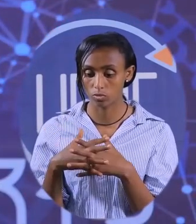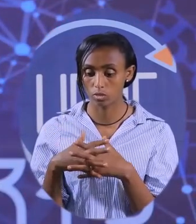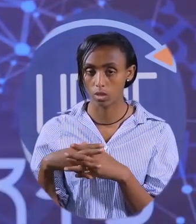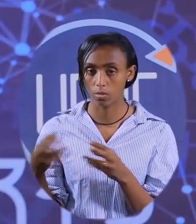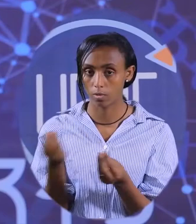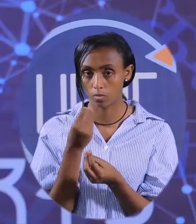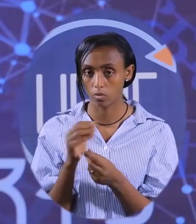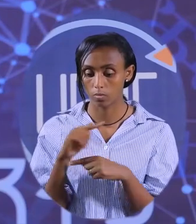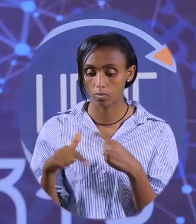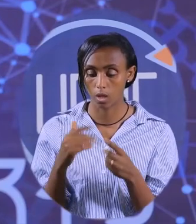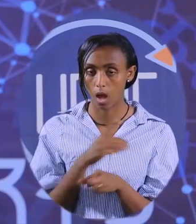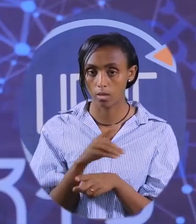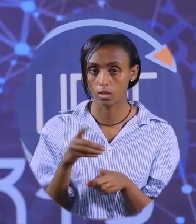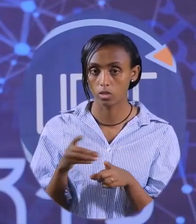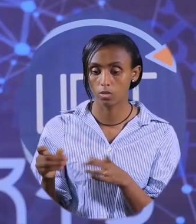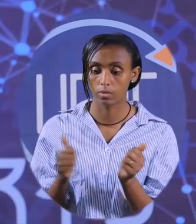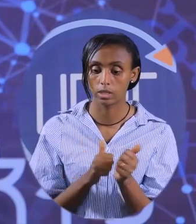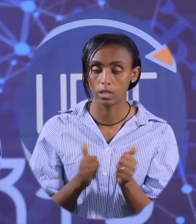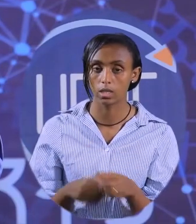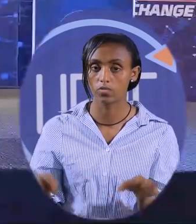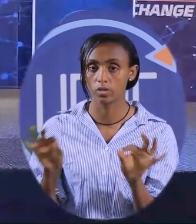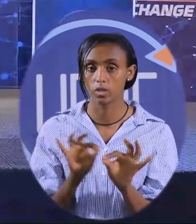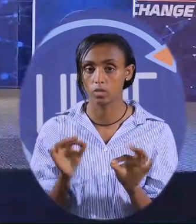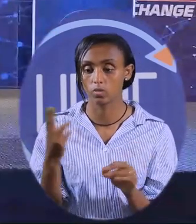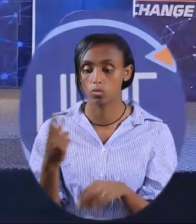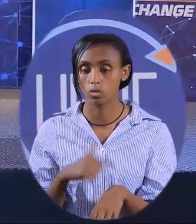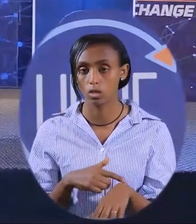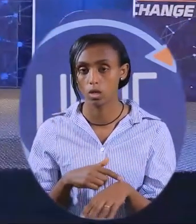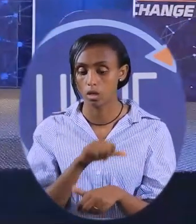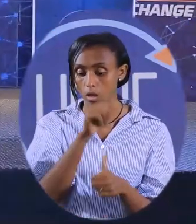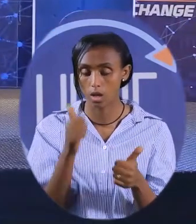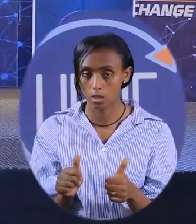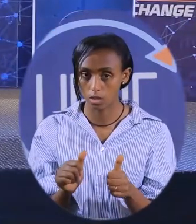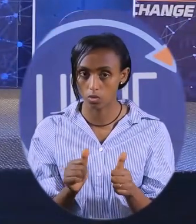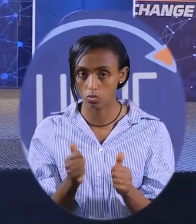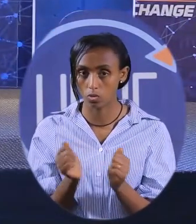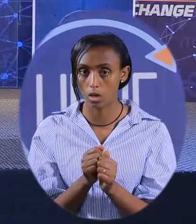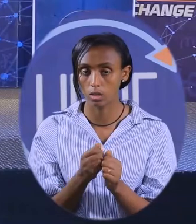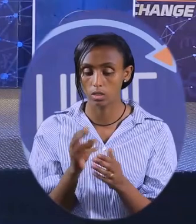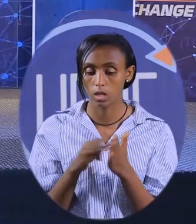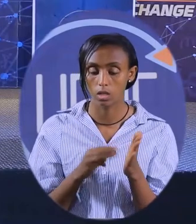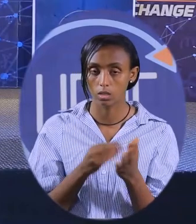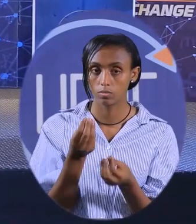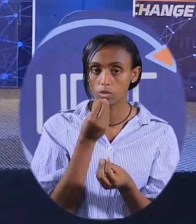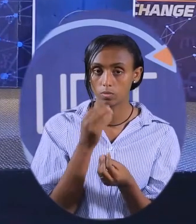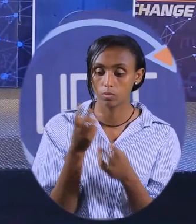መመገብ የምንሄድበትን አቅጣጫ መከተል ያስፈልገናል እንግዲህ ከአየር ንብረት ጋር በተያያዘ የዚህ ሥርዓተ ምግብ